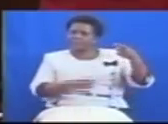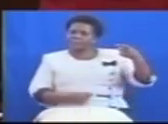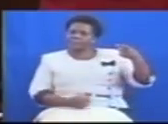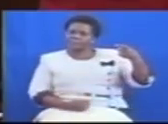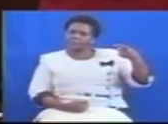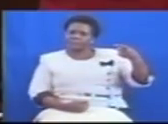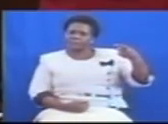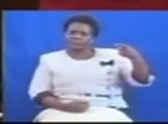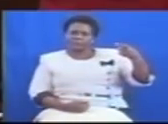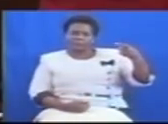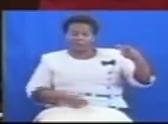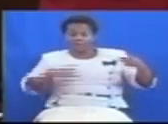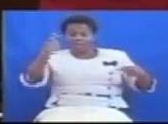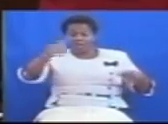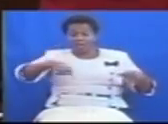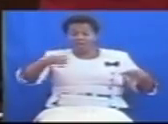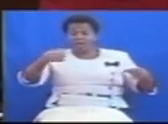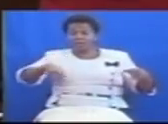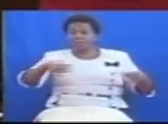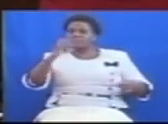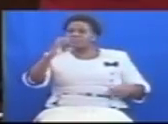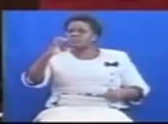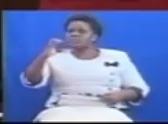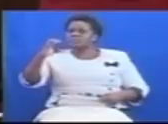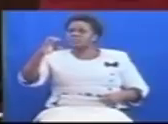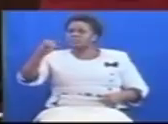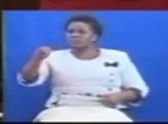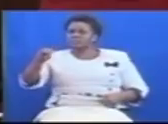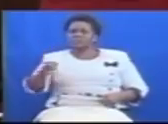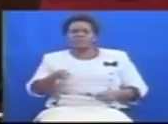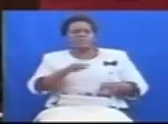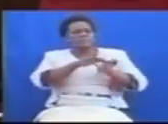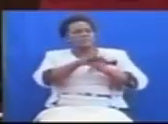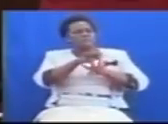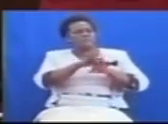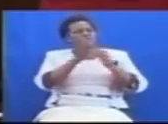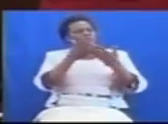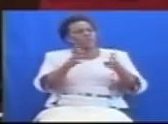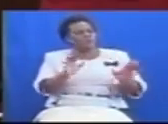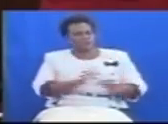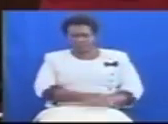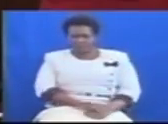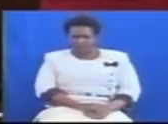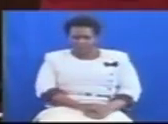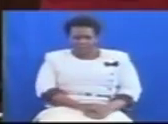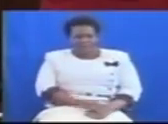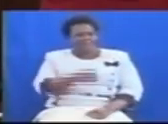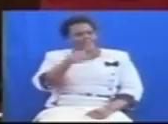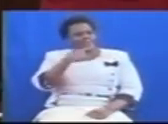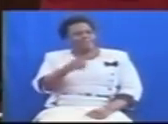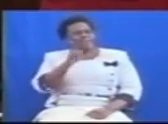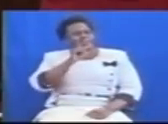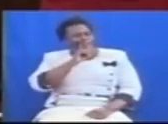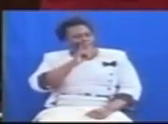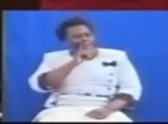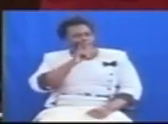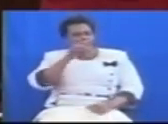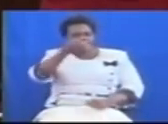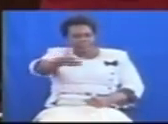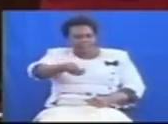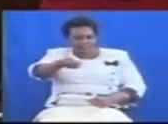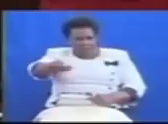kwa kuwa ilani ya Chama cha Mapinduzi inaelekeza kwamba tujenge zahanati kila kijiji